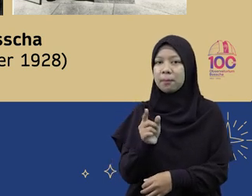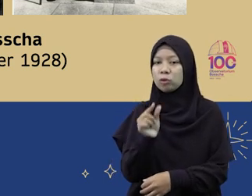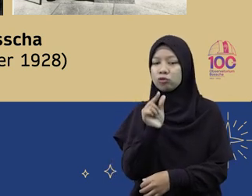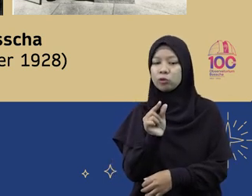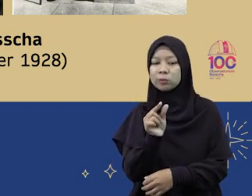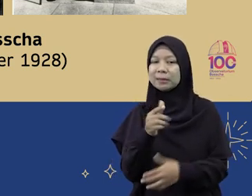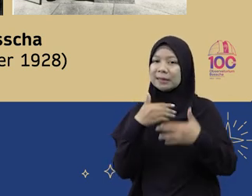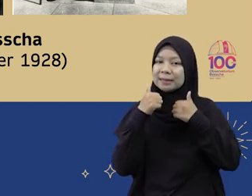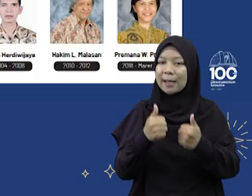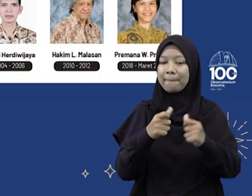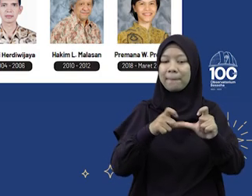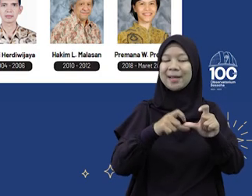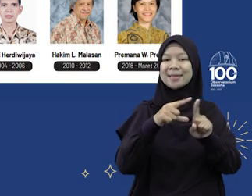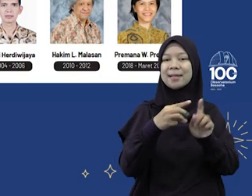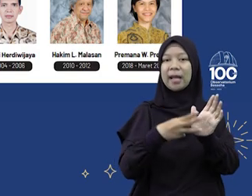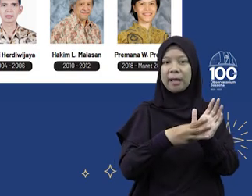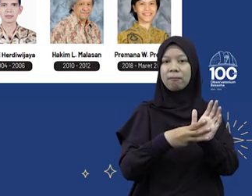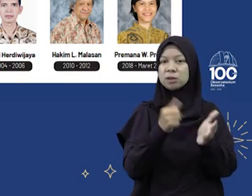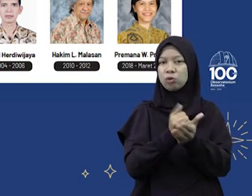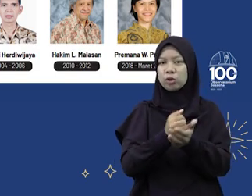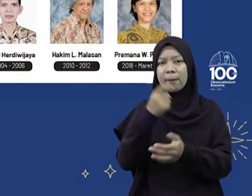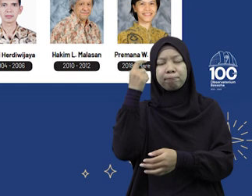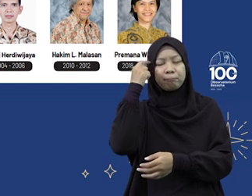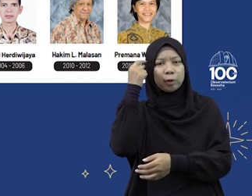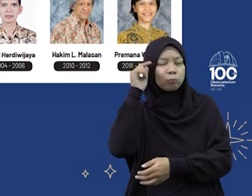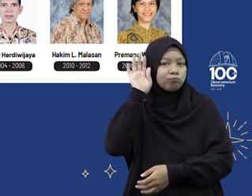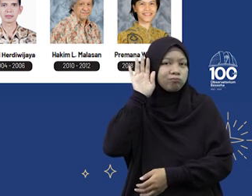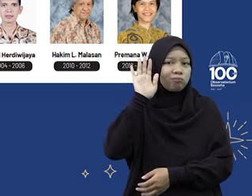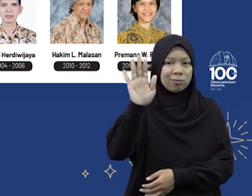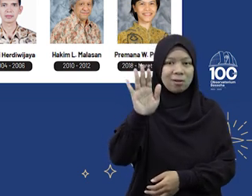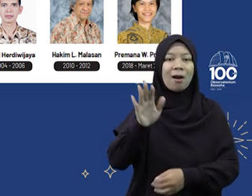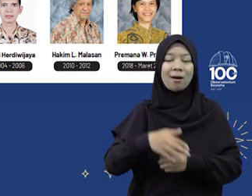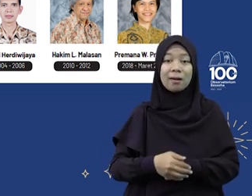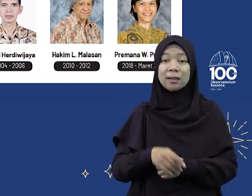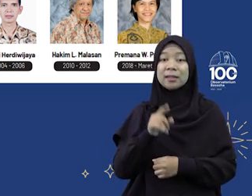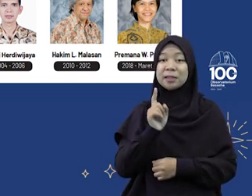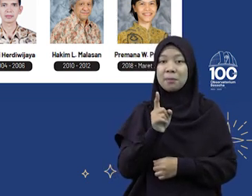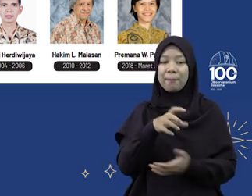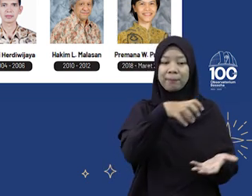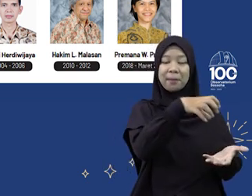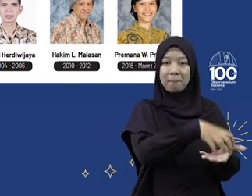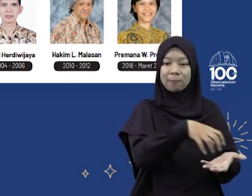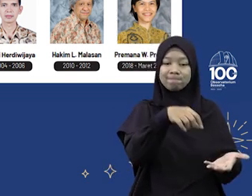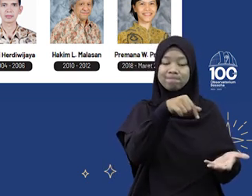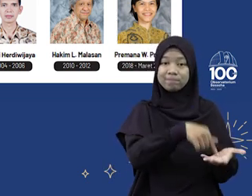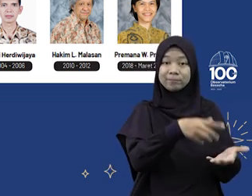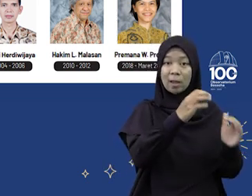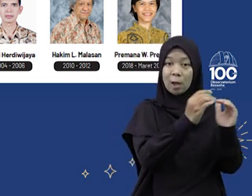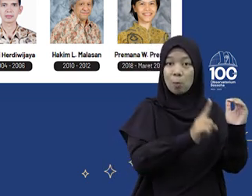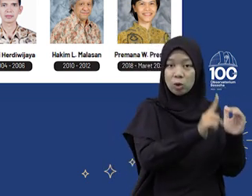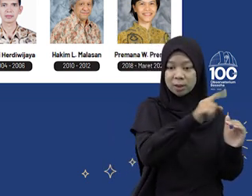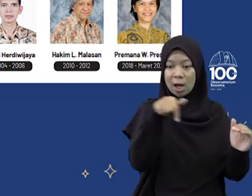menyiapkan SDM ini visionaris ya jadi di dekatkan dengan kampus mungkin kalau sekarang